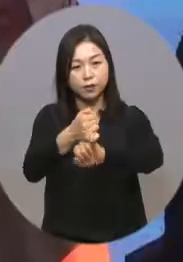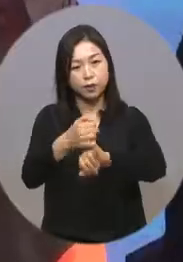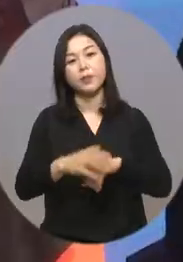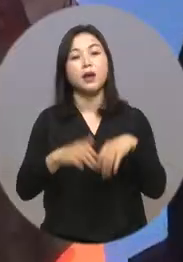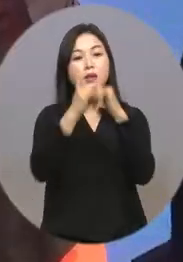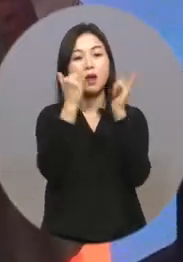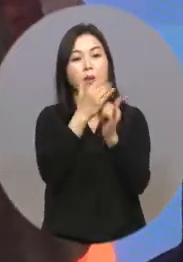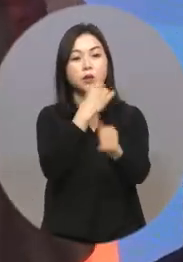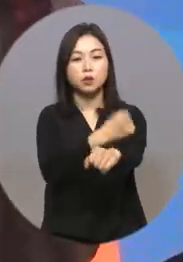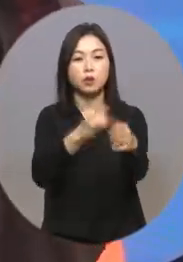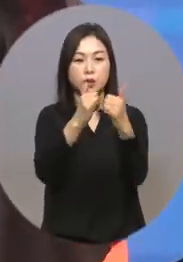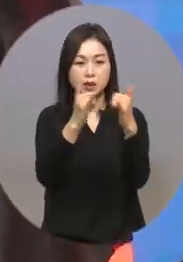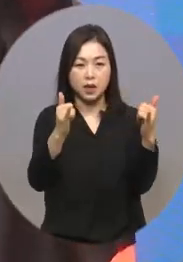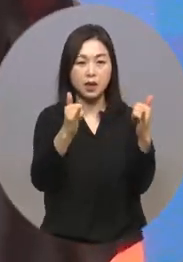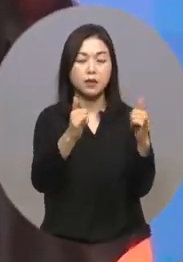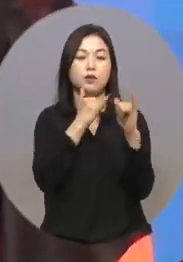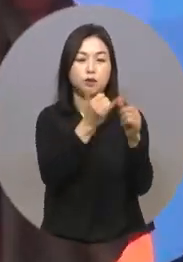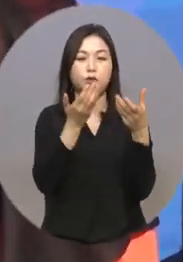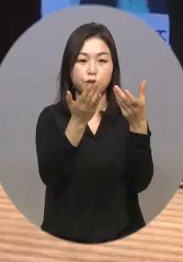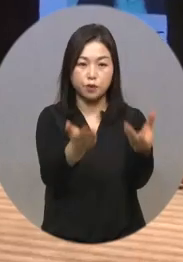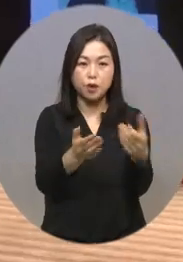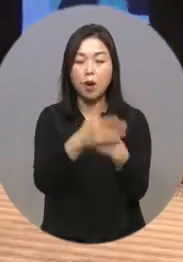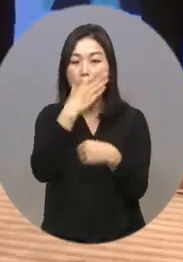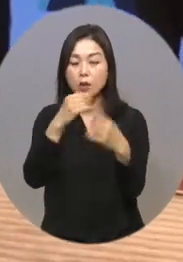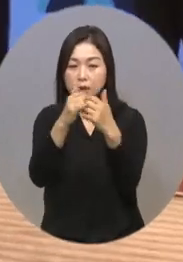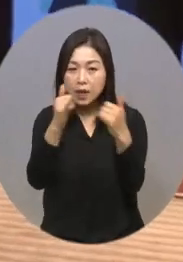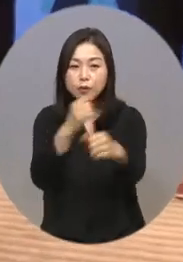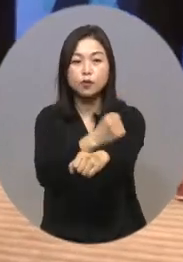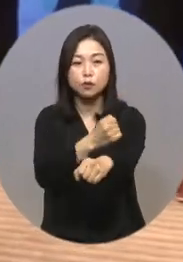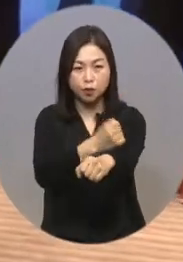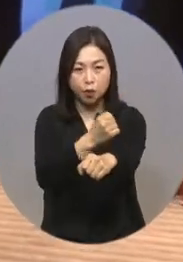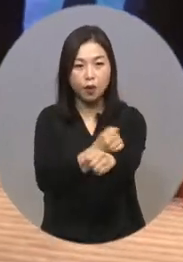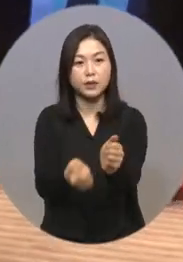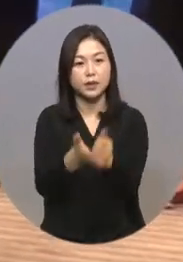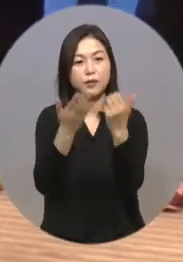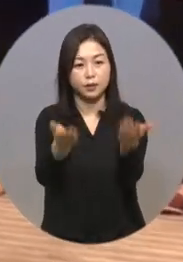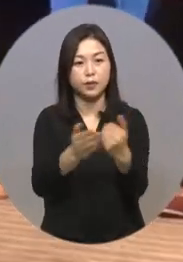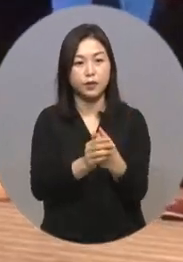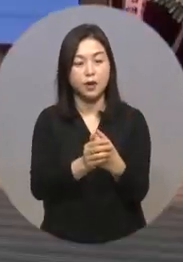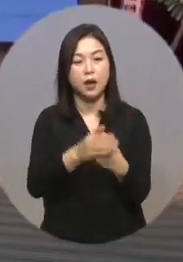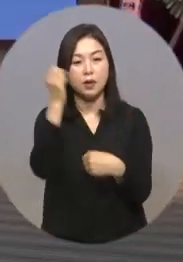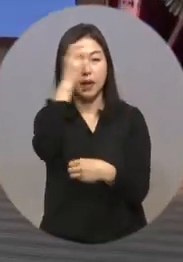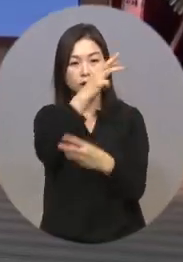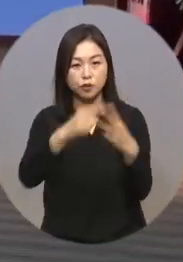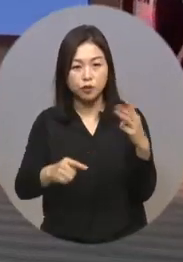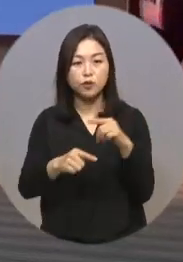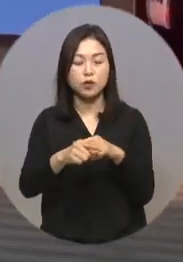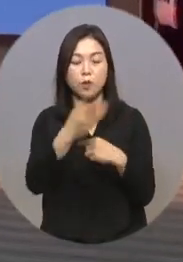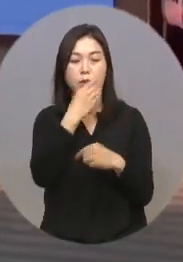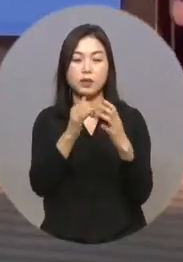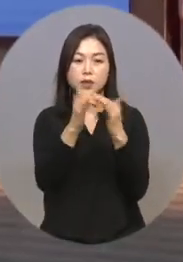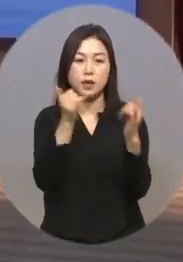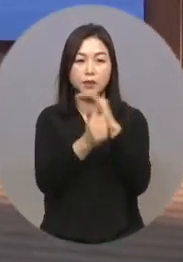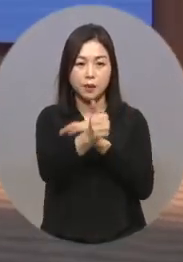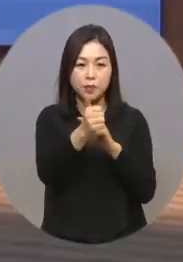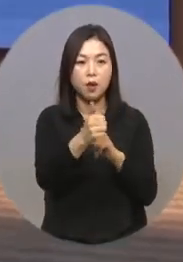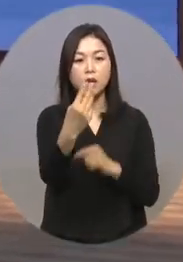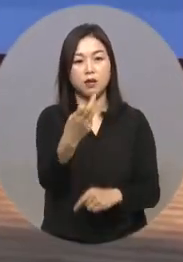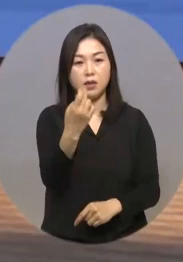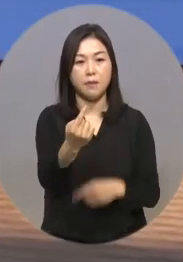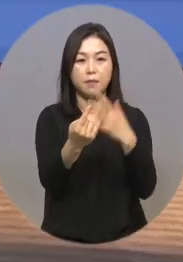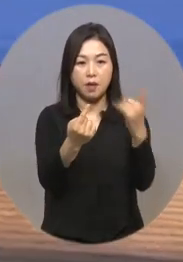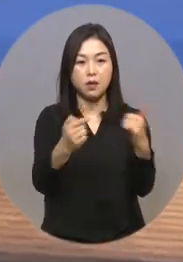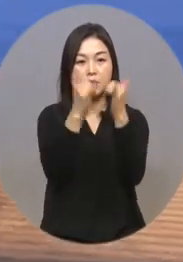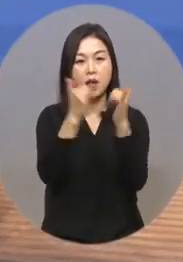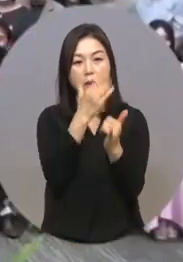표창으로 복지인들의 수고를 치하했습니다. 양주시 전 복지인들을 대표해 31명의 사회복지인이